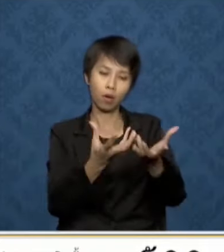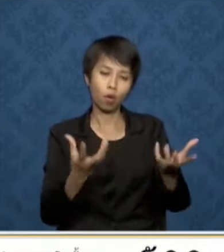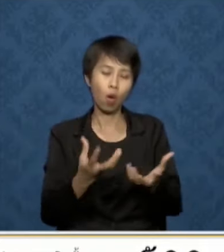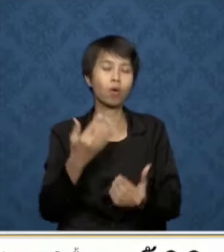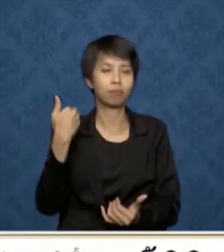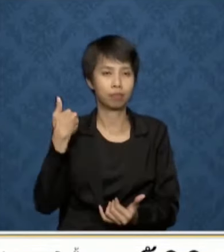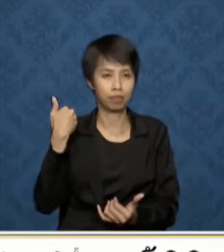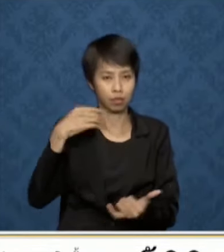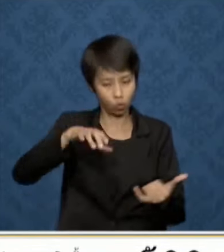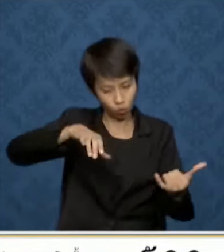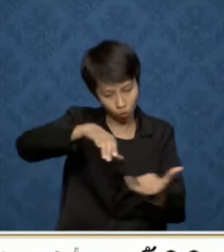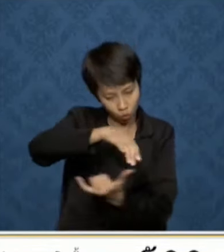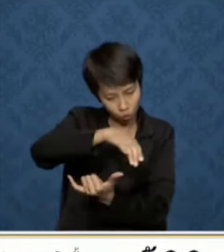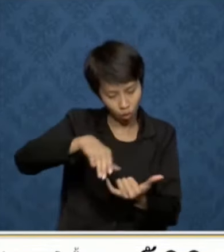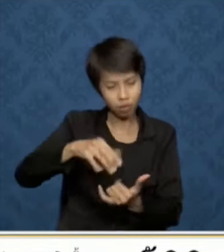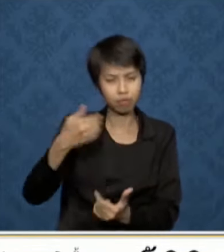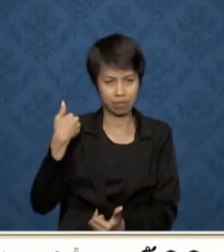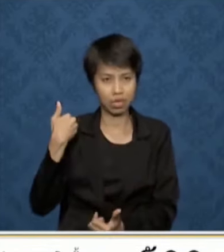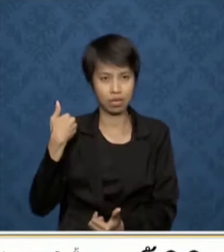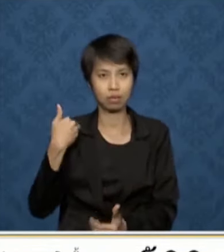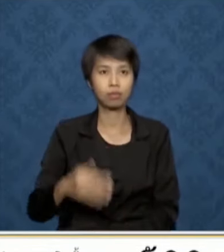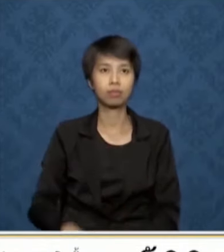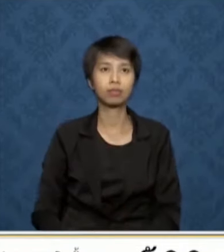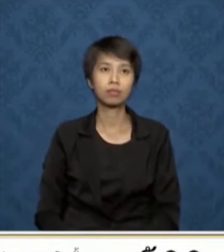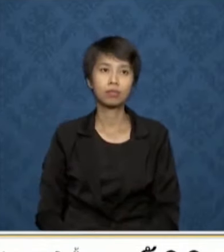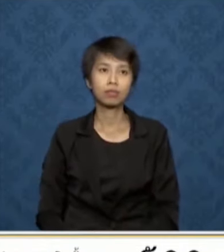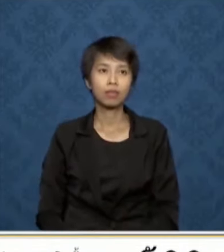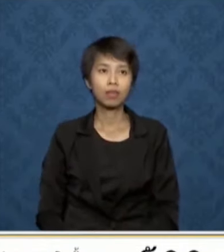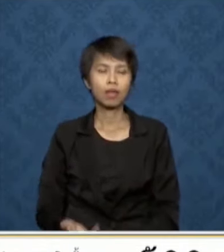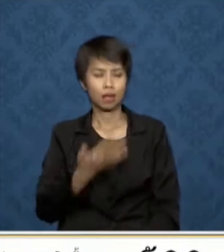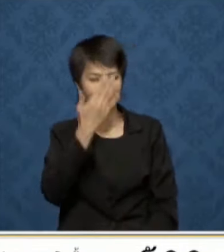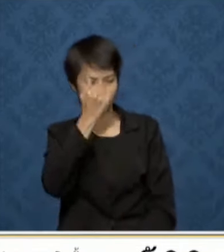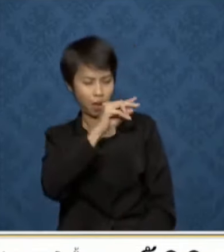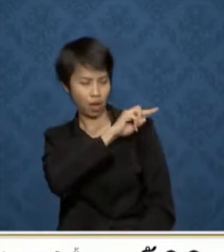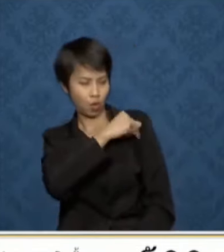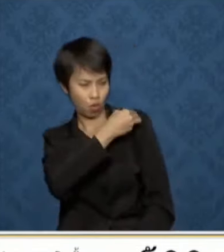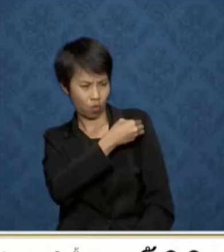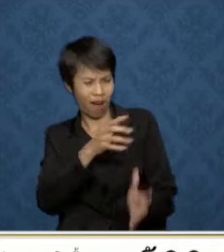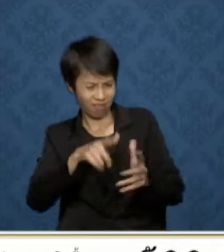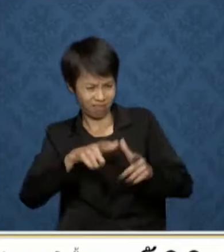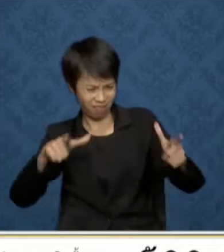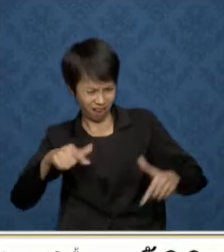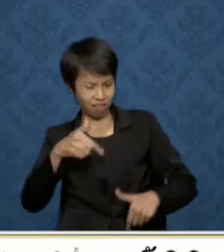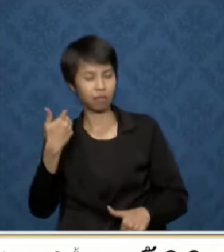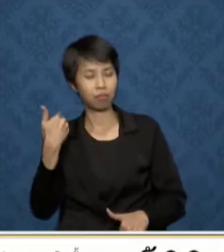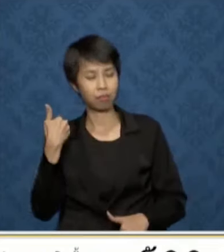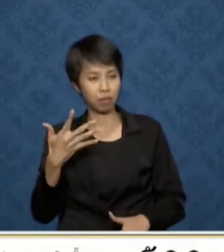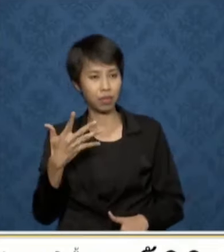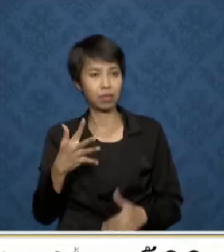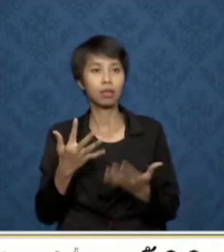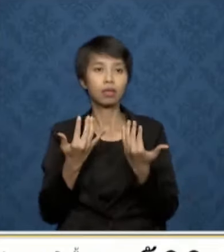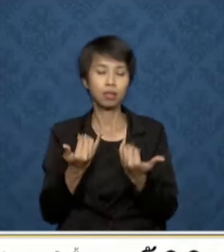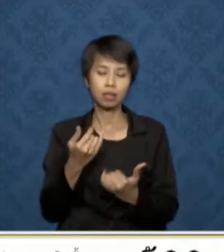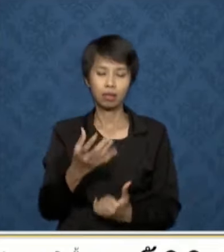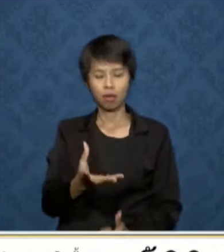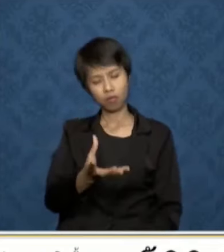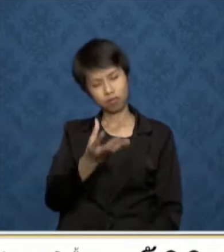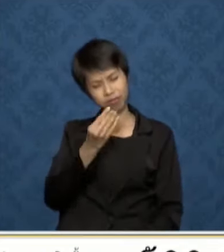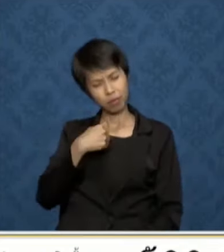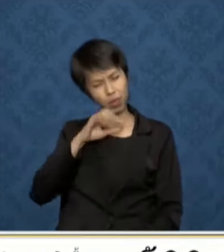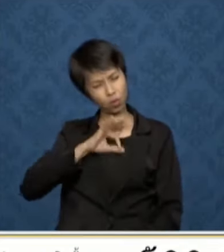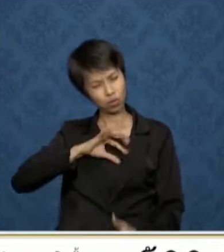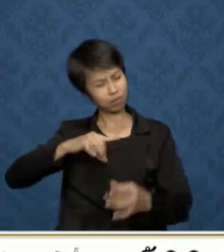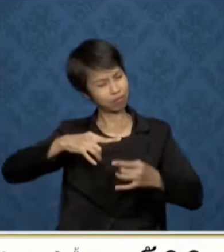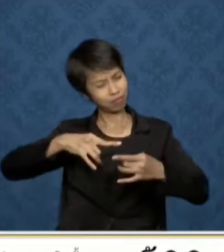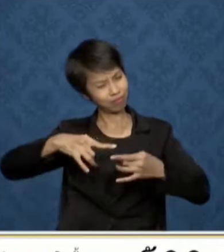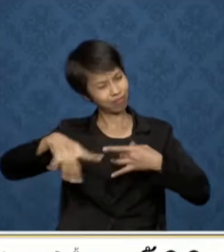ถ้า CTีใฟมเช็ ๆ ไม่มก็ประหาดEKG ไม่มีกประหาดโพยาบาลระดบ 10 เตีงยมเลยเพรนตรนี้มัเลย ฟังแล้มย้อนแย้งส